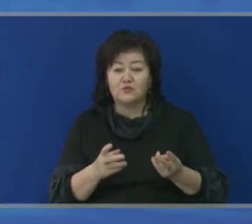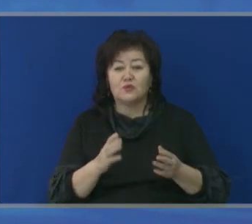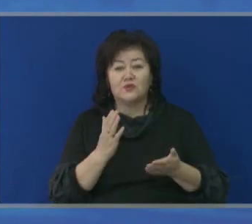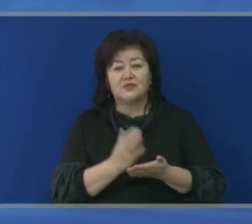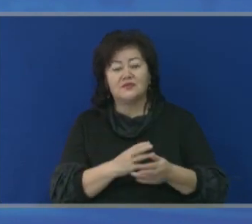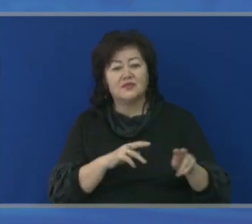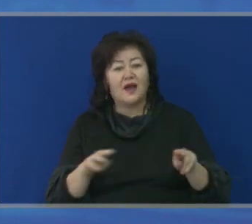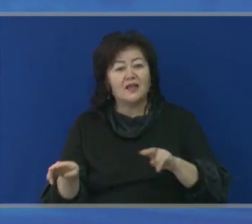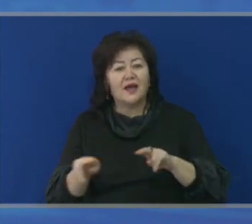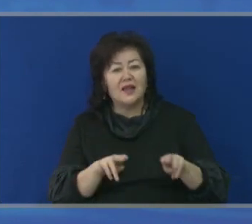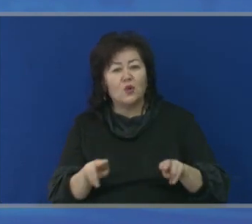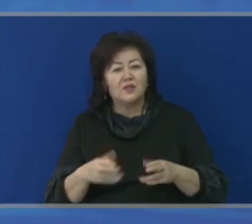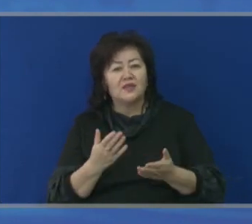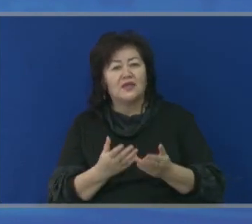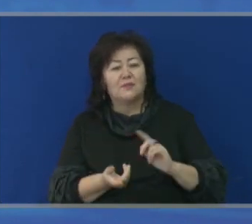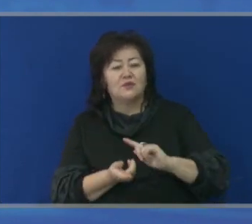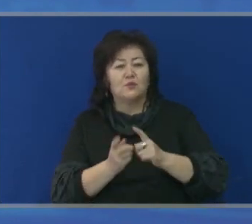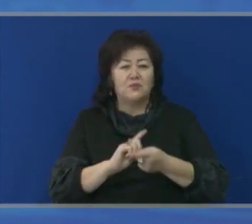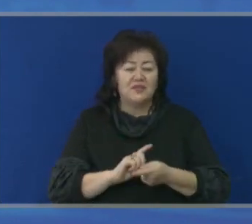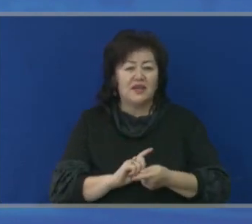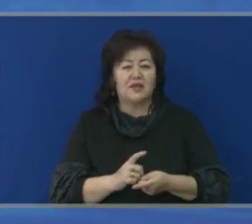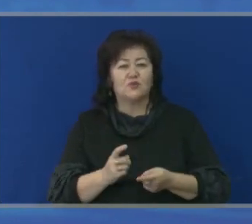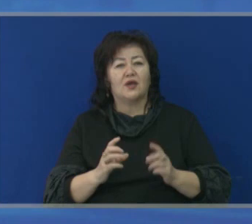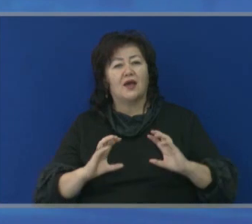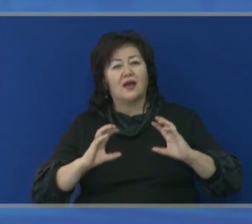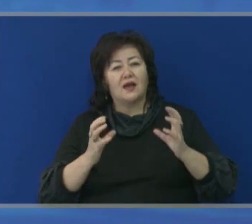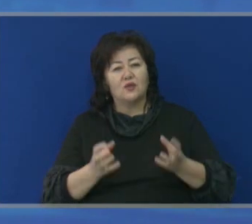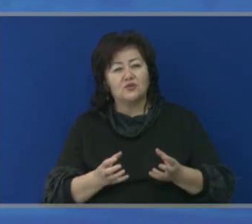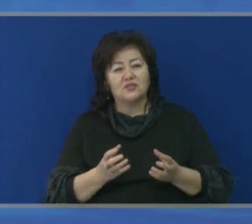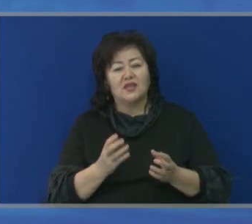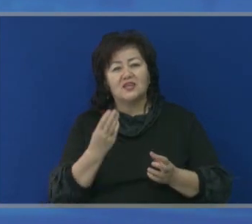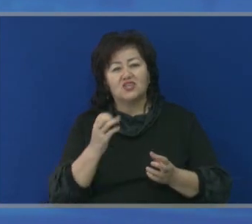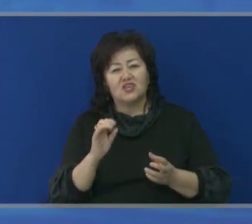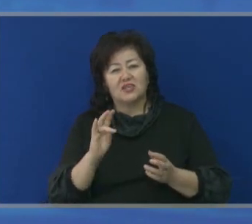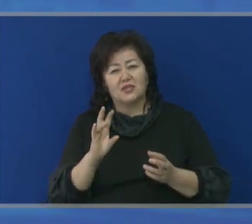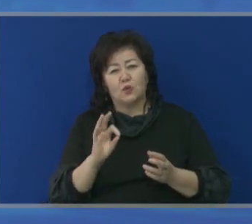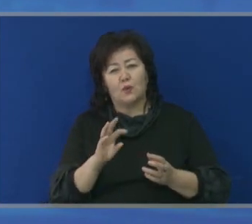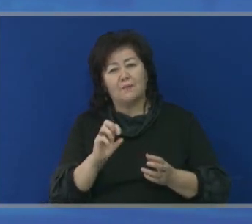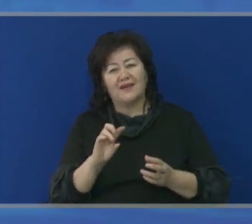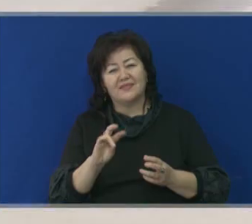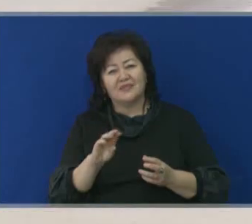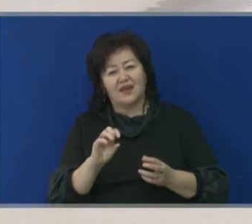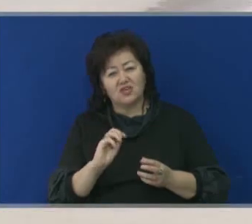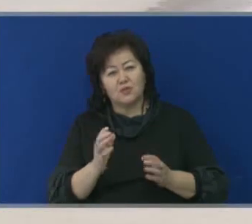водители поспешили менять летнюю резину на зимнюю. В шиномонтажных образовались большие очереди. Подробнее в сюжете.